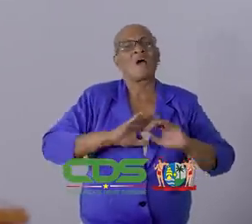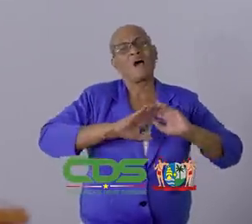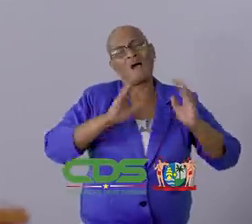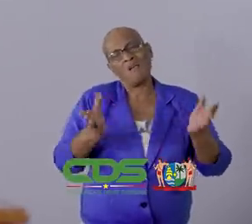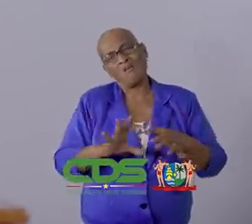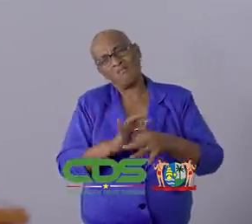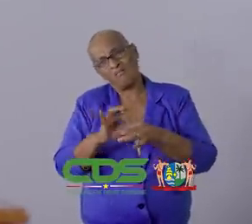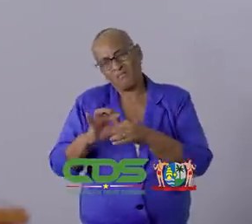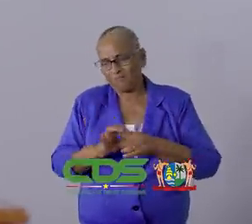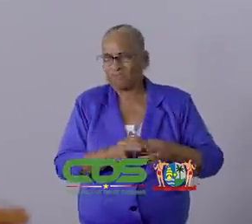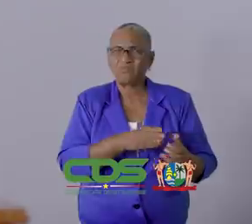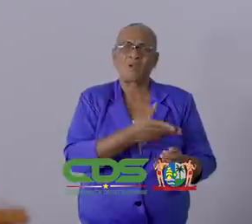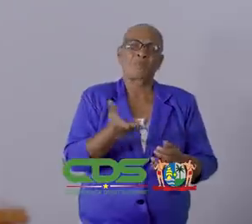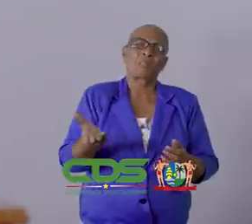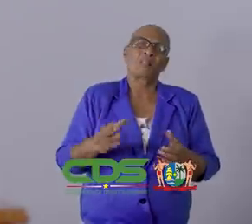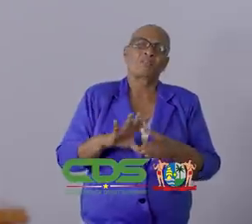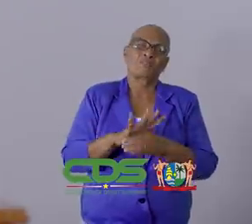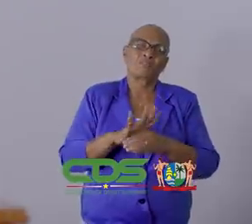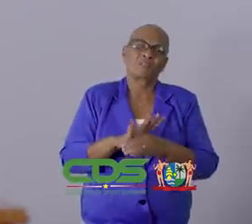alle nabestaanden.